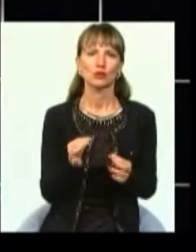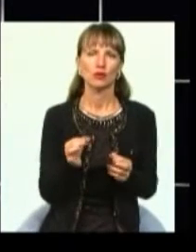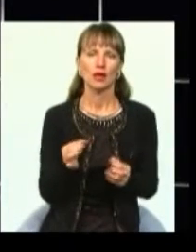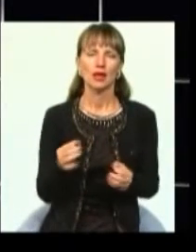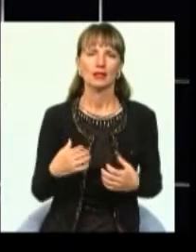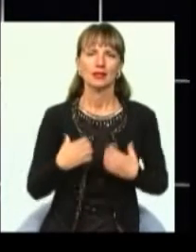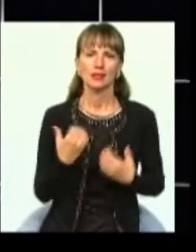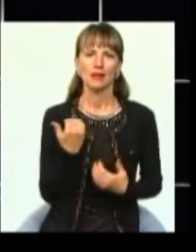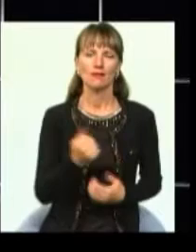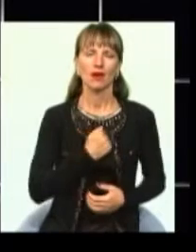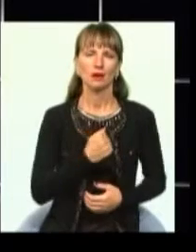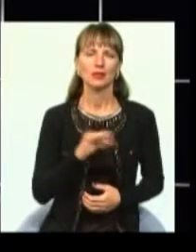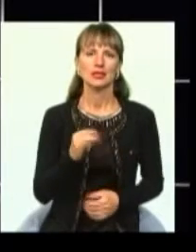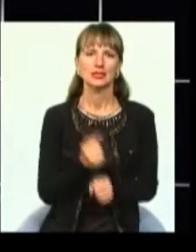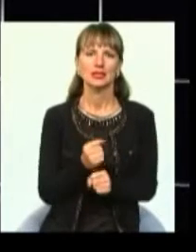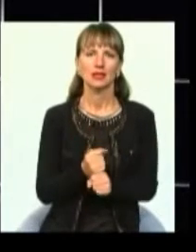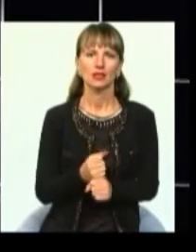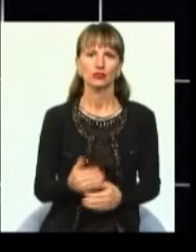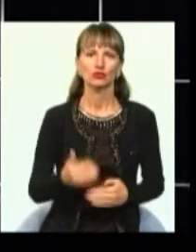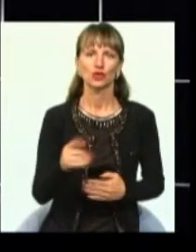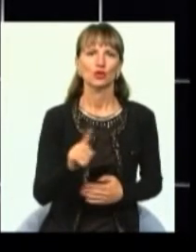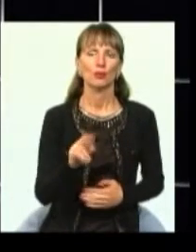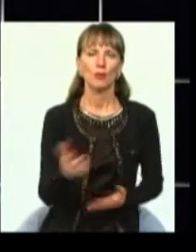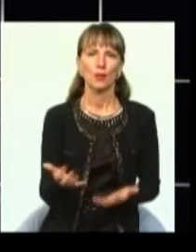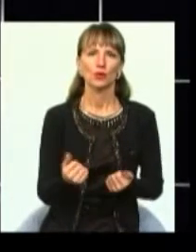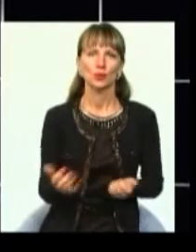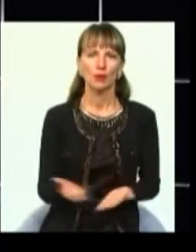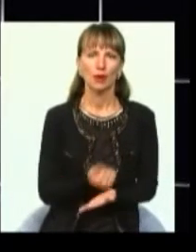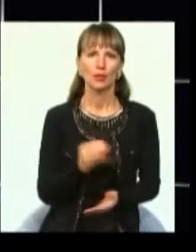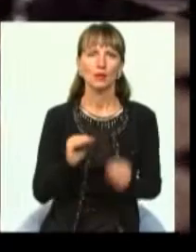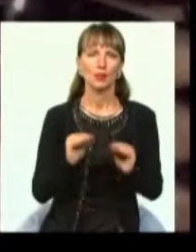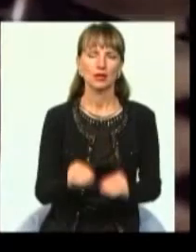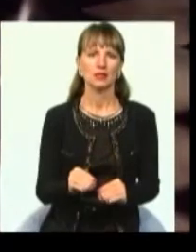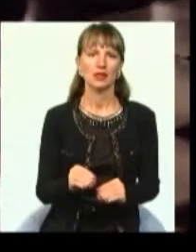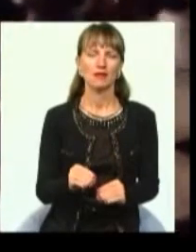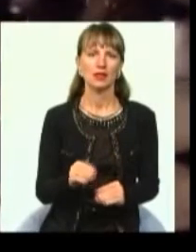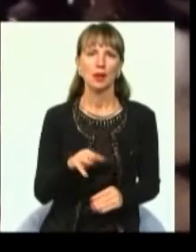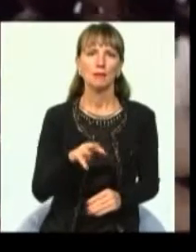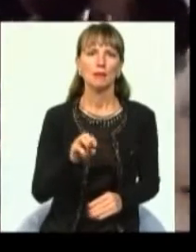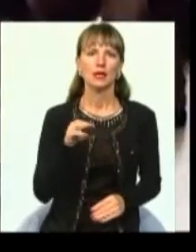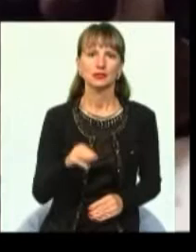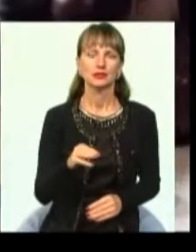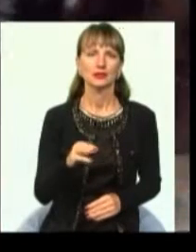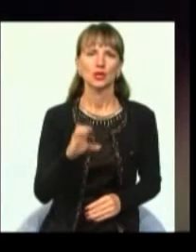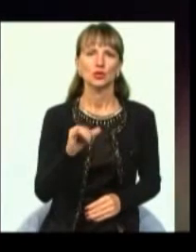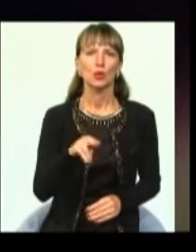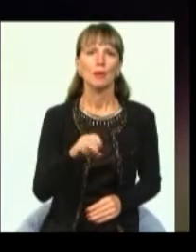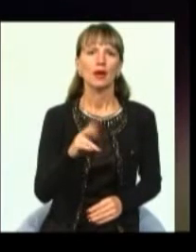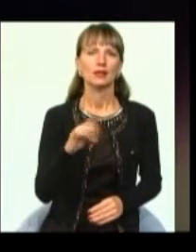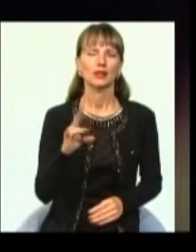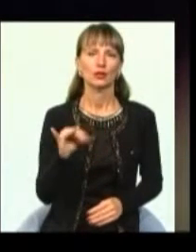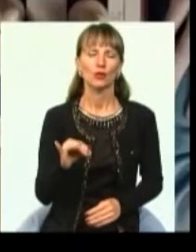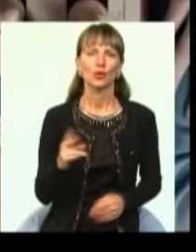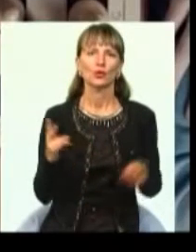знати заздалегідь, який зробити хід, щоб отримати перемогу і поставити мат супернику. Навички, які ви здобудете під час гри в шахи,